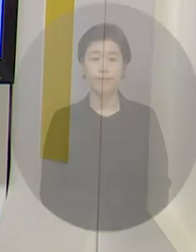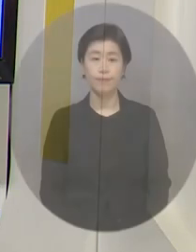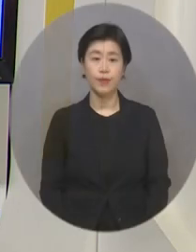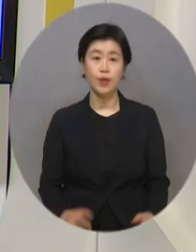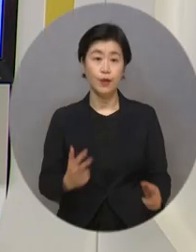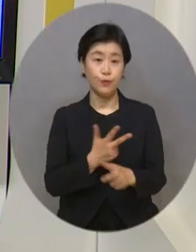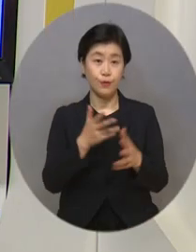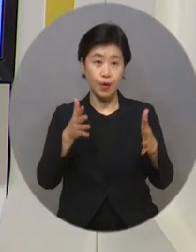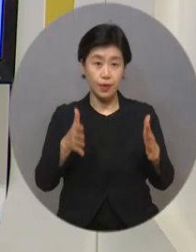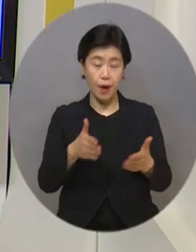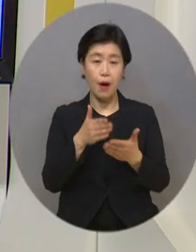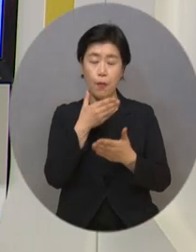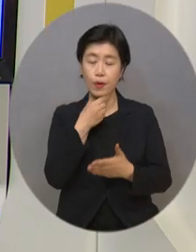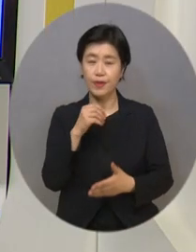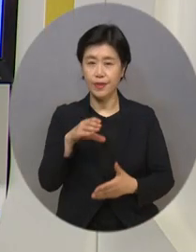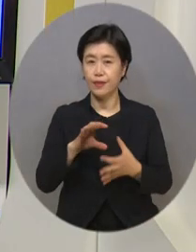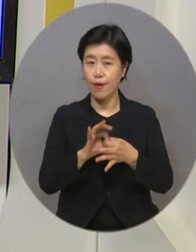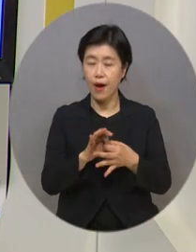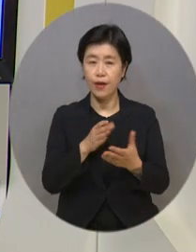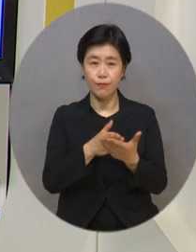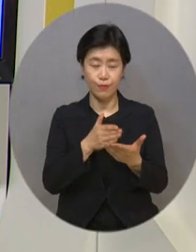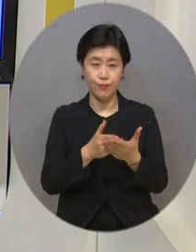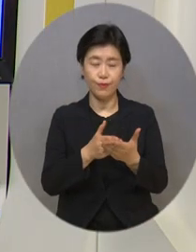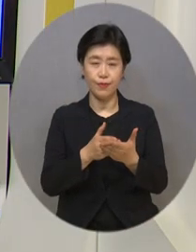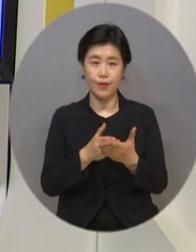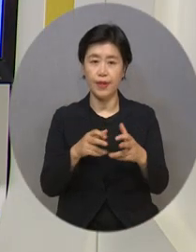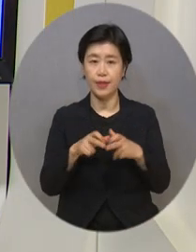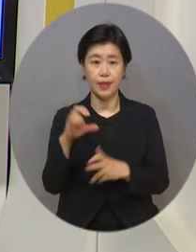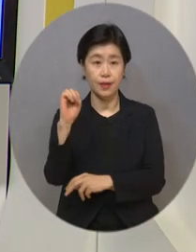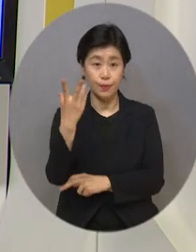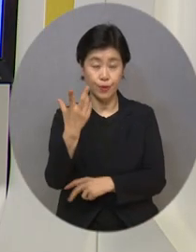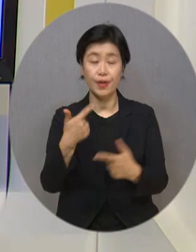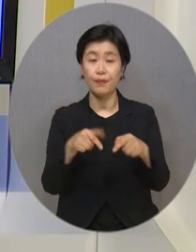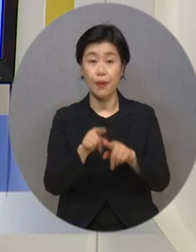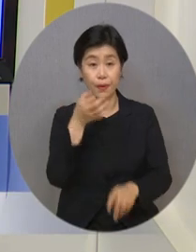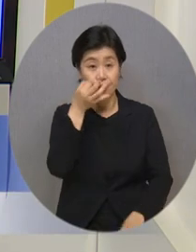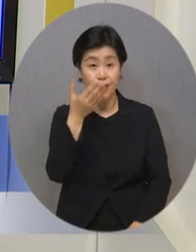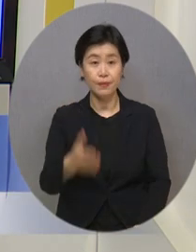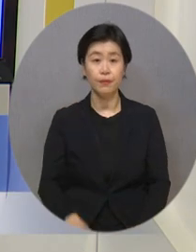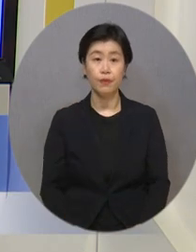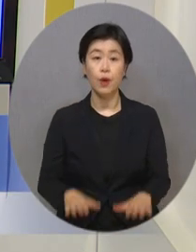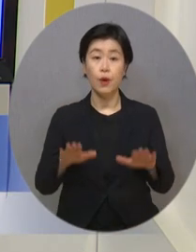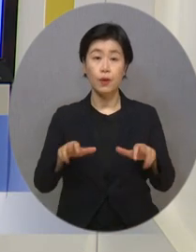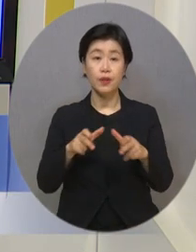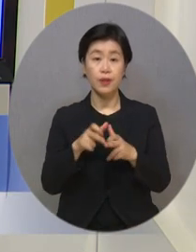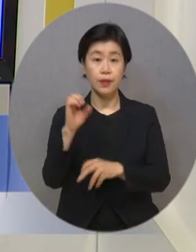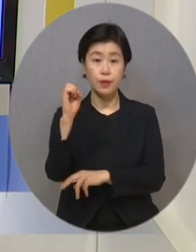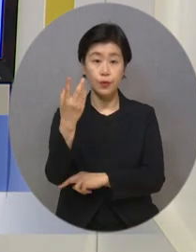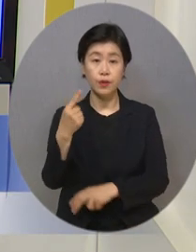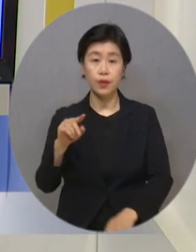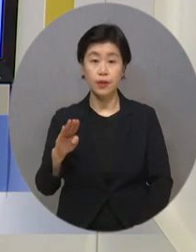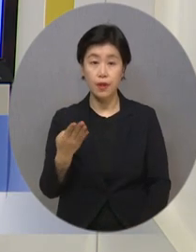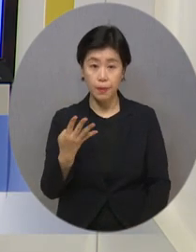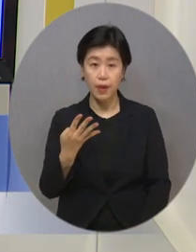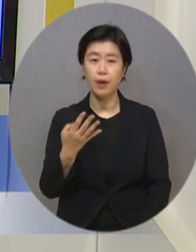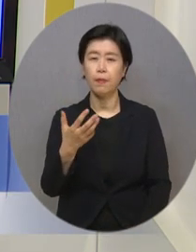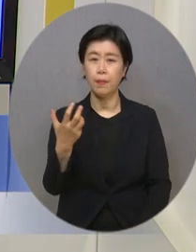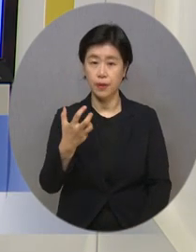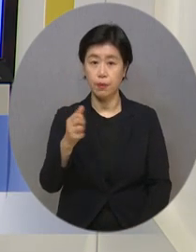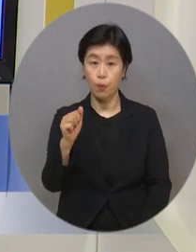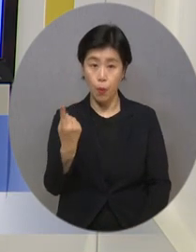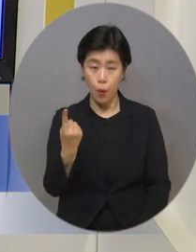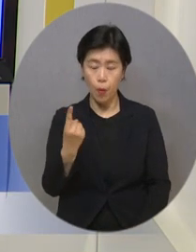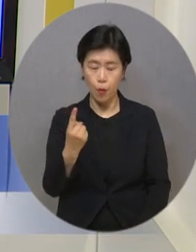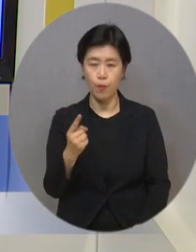한 주간의 복직의 소식을 장애인 신문과 함께 만나봅니다 오늘의 장인 신문 1480호 일면